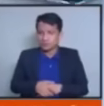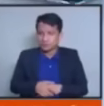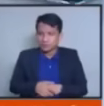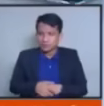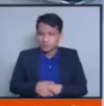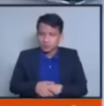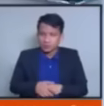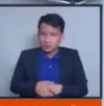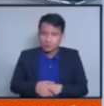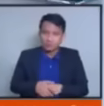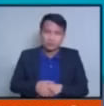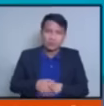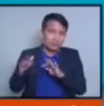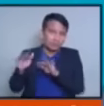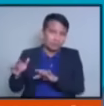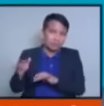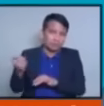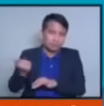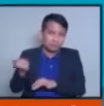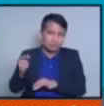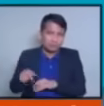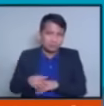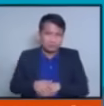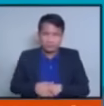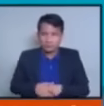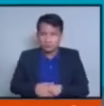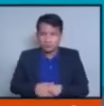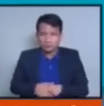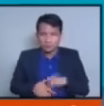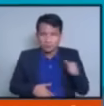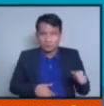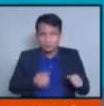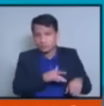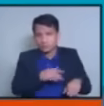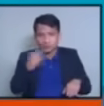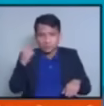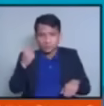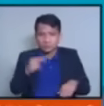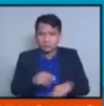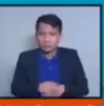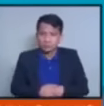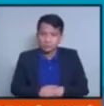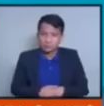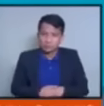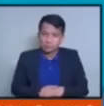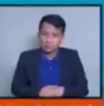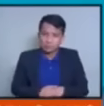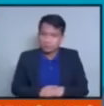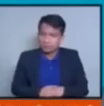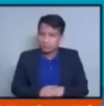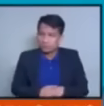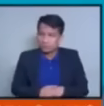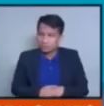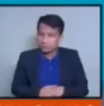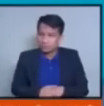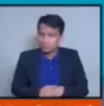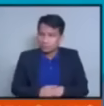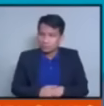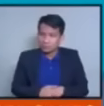sandali lang sir, naawa ka sa kanila? Oo sir, pati din sa... Hindi ka naawa sa bata? Po. Sir, ikaw ba sir?